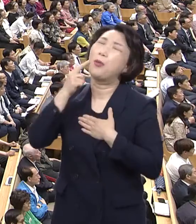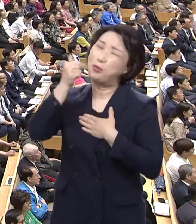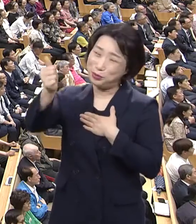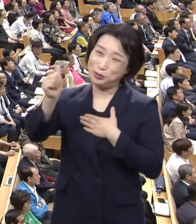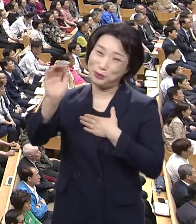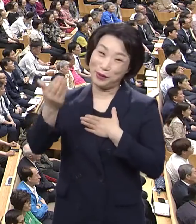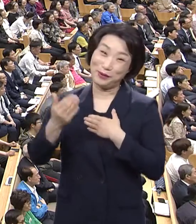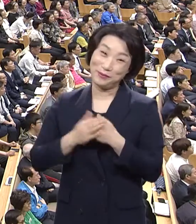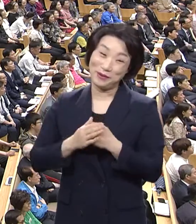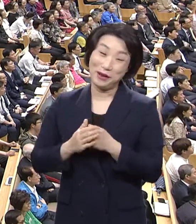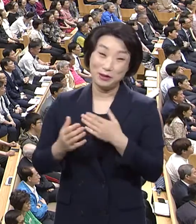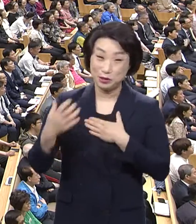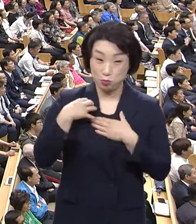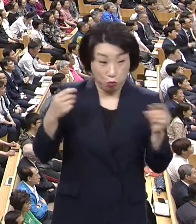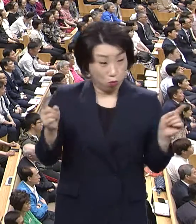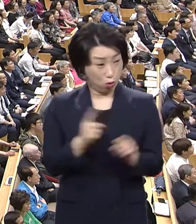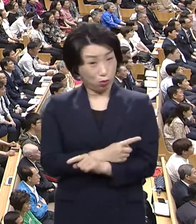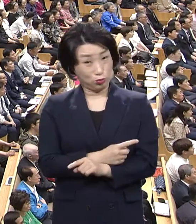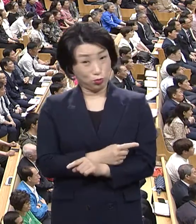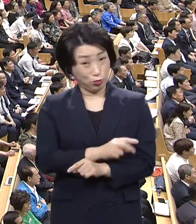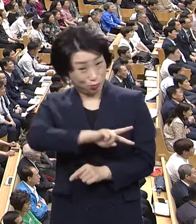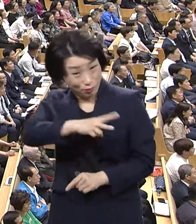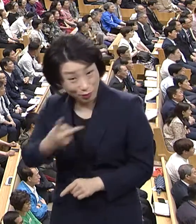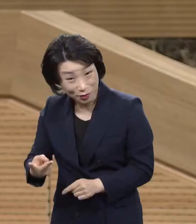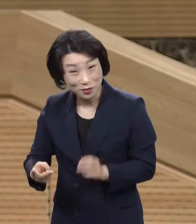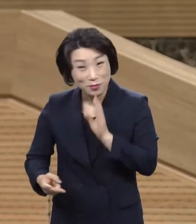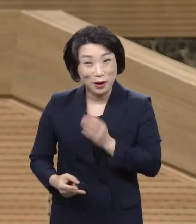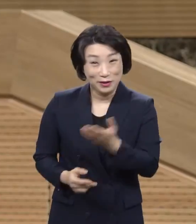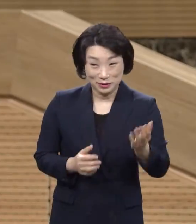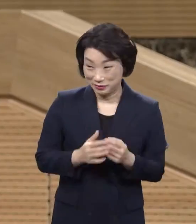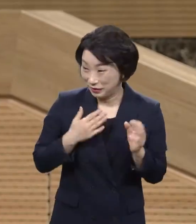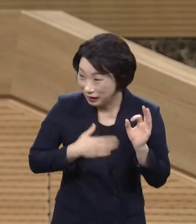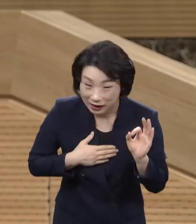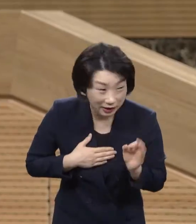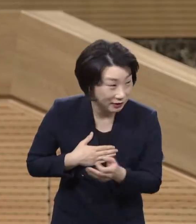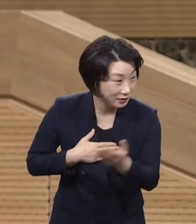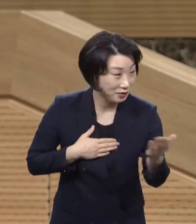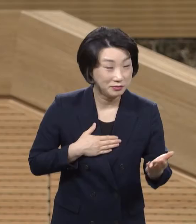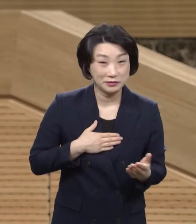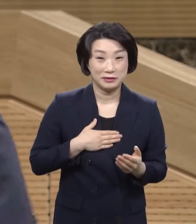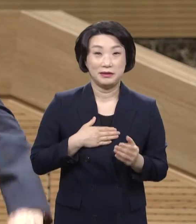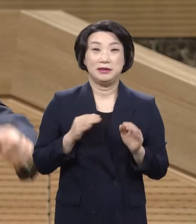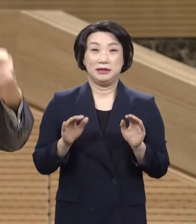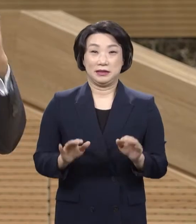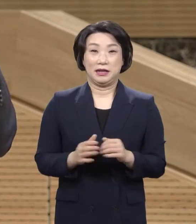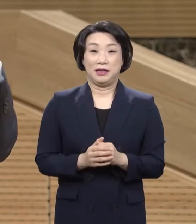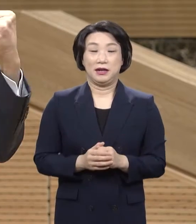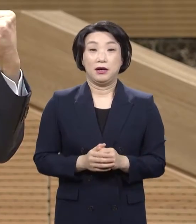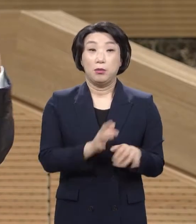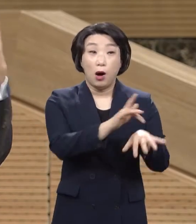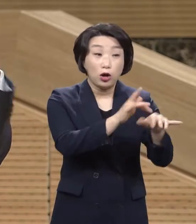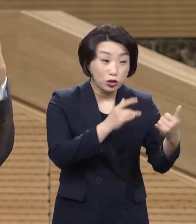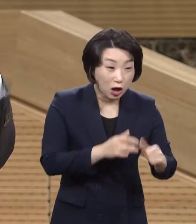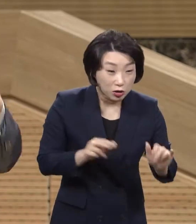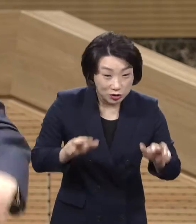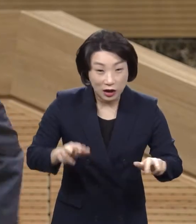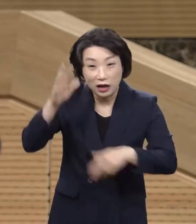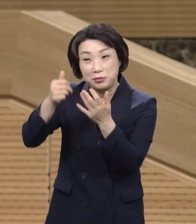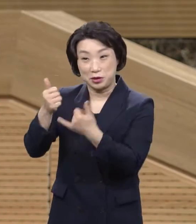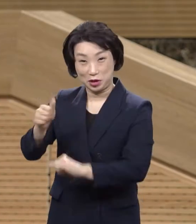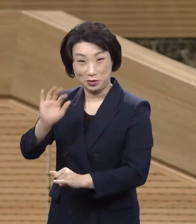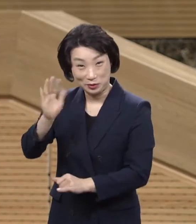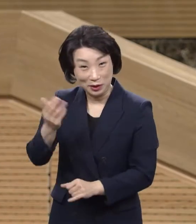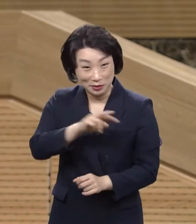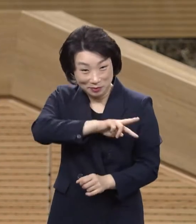말입니다. 신분이 달라졌다 이 말입니다. 이해가 됩니까? 근데 마귀 자식이 하나님